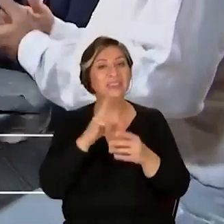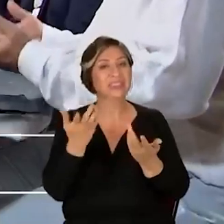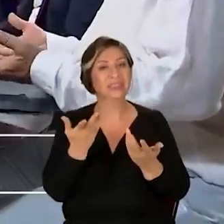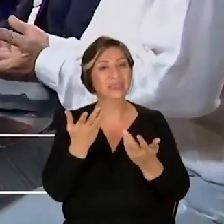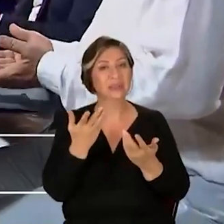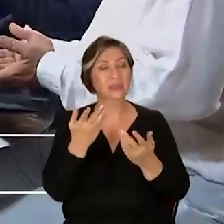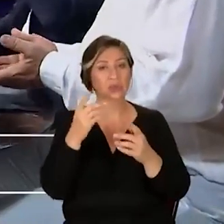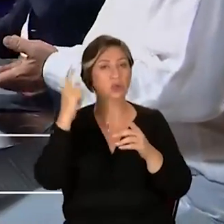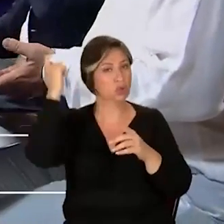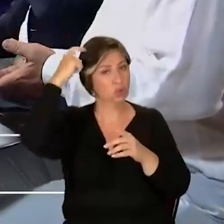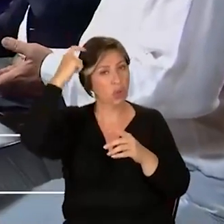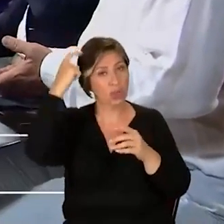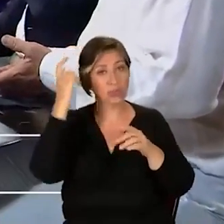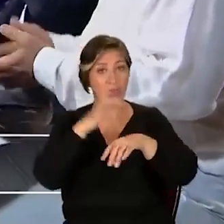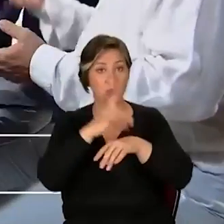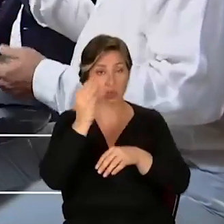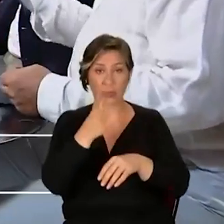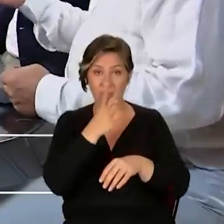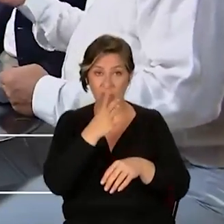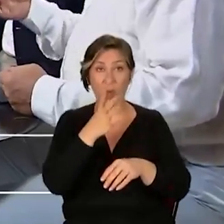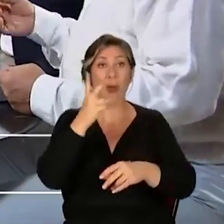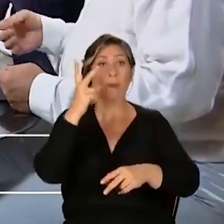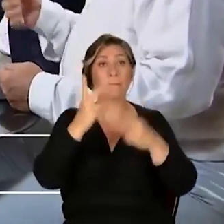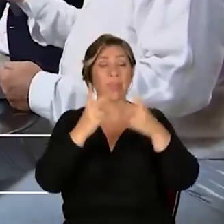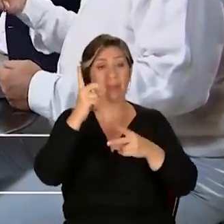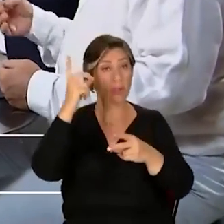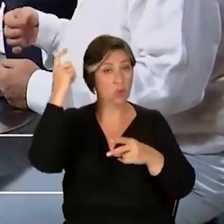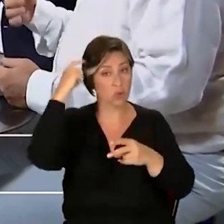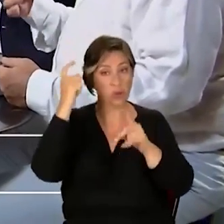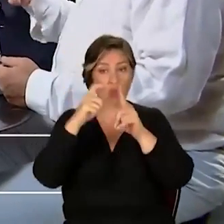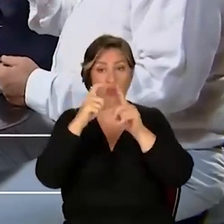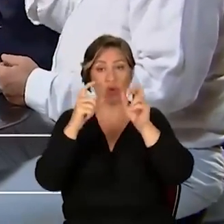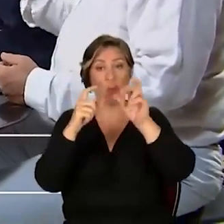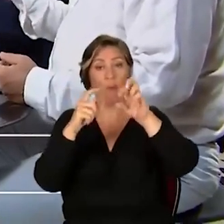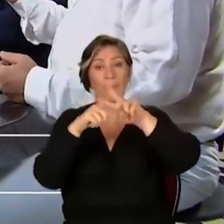Tabii, nörolojik bir hastalık olduğu biliniyor. İşte belli bir bölgede dopamin...